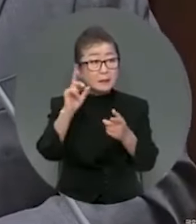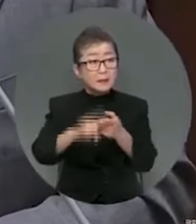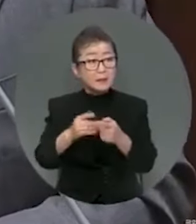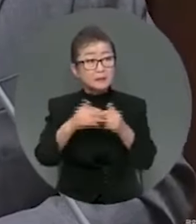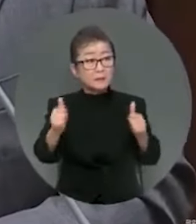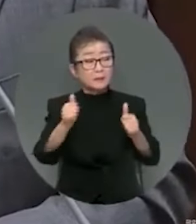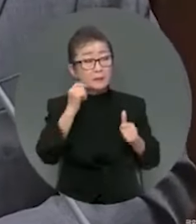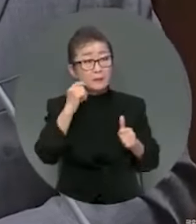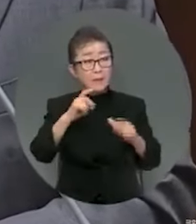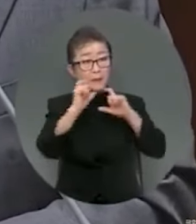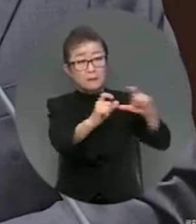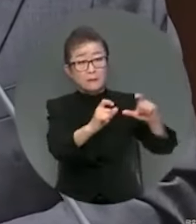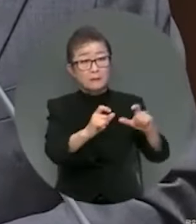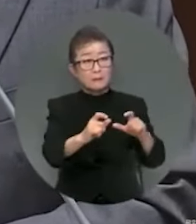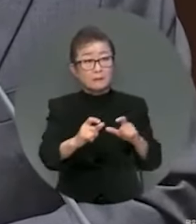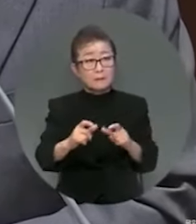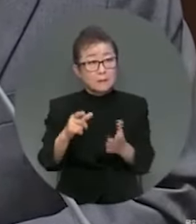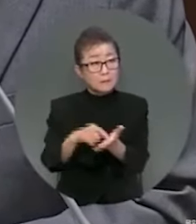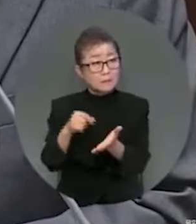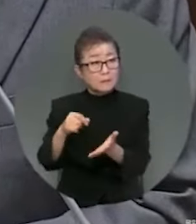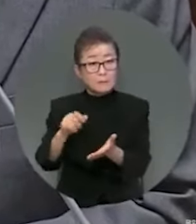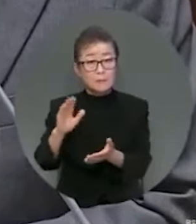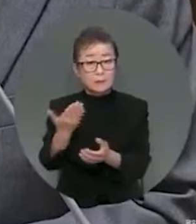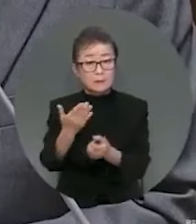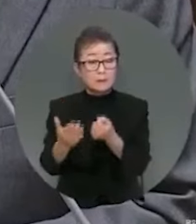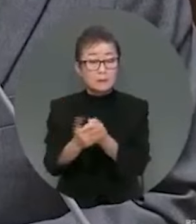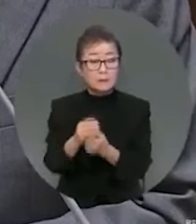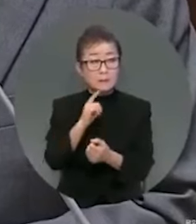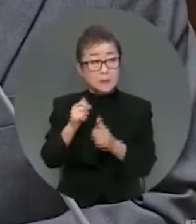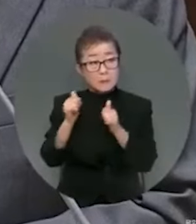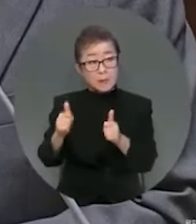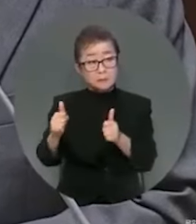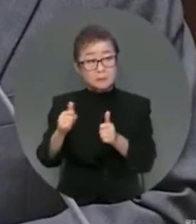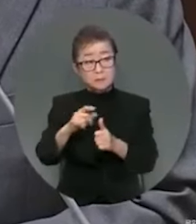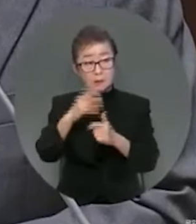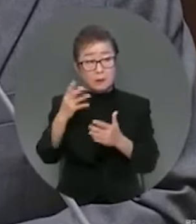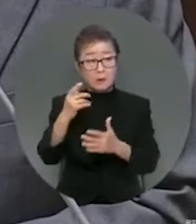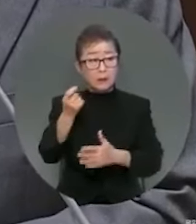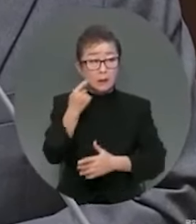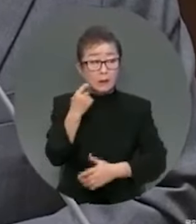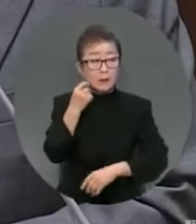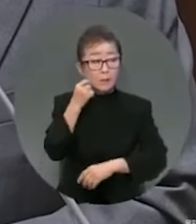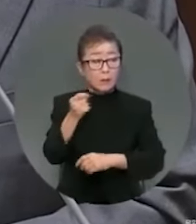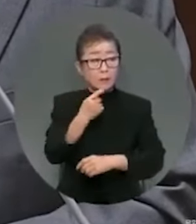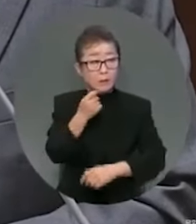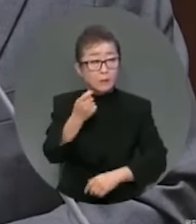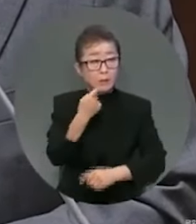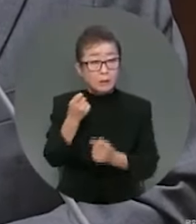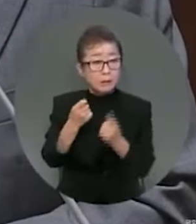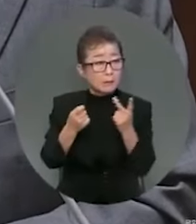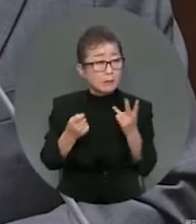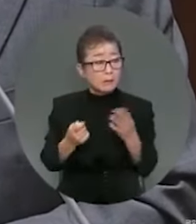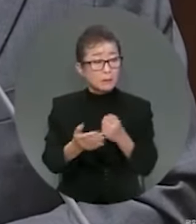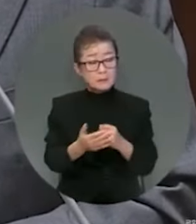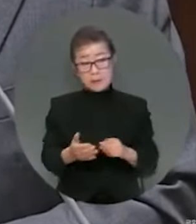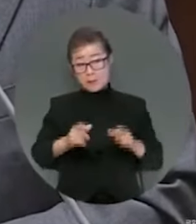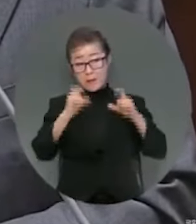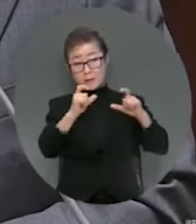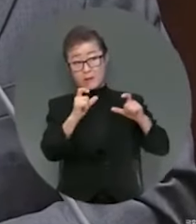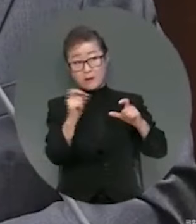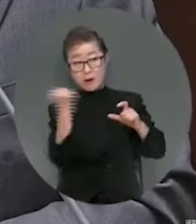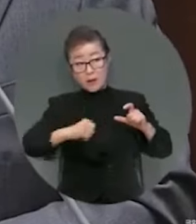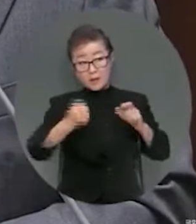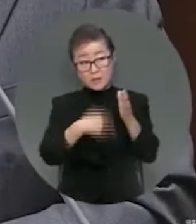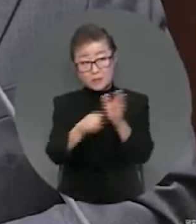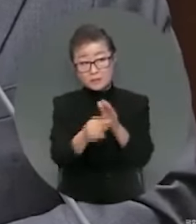예상이 되는데, 판사를 공갈 협박하는 것이고 판결 불복을 위한 사전 포석이다, 그런